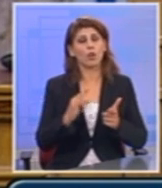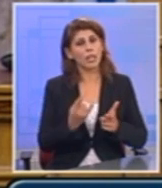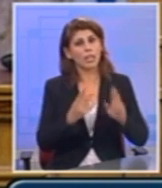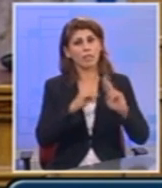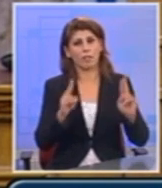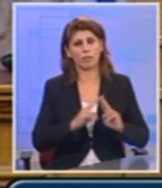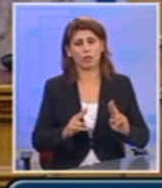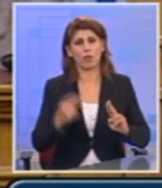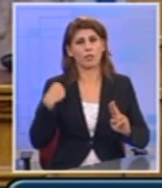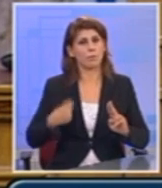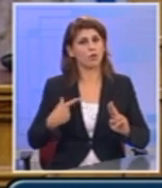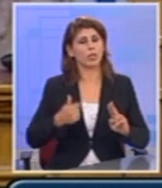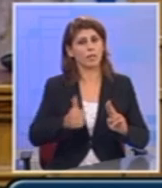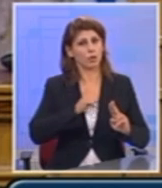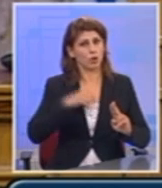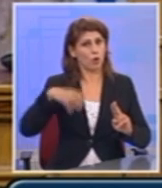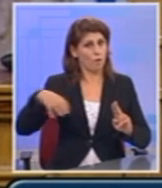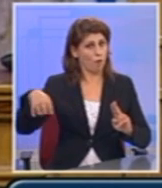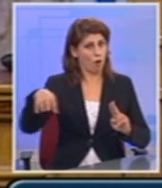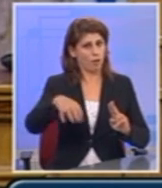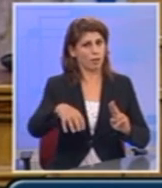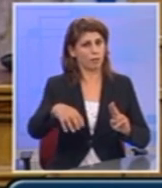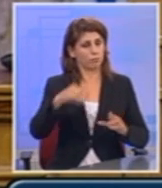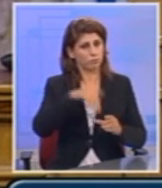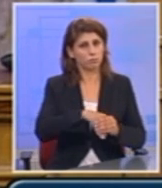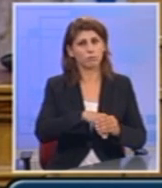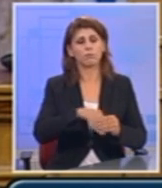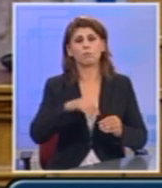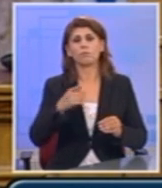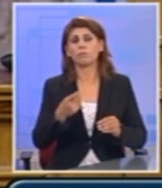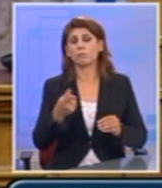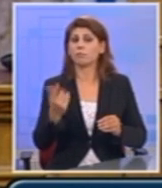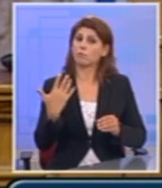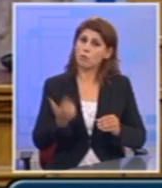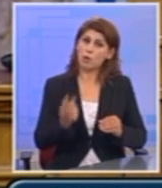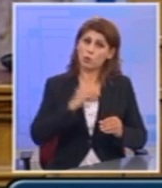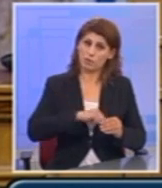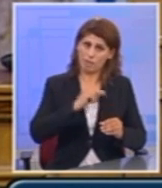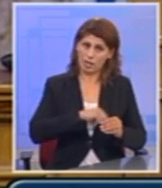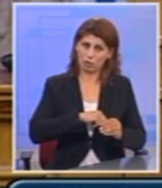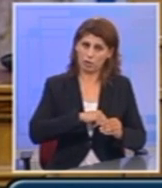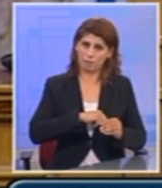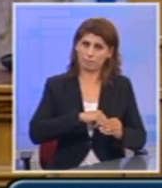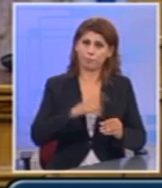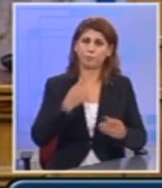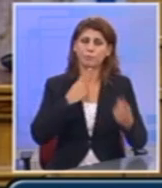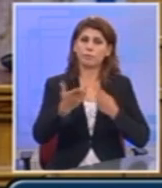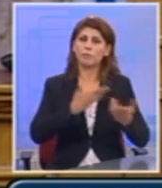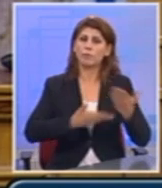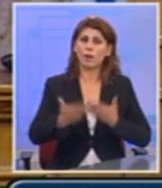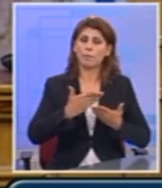δημόσιων ή ιδιωτικών φορέων σς οποίες ανήκουν ή στις οποίες έχουν συμφέροντα τη διαπραγμάτευση και